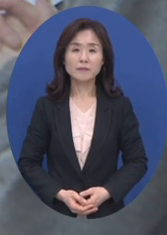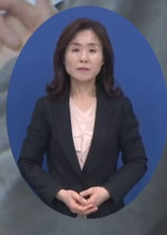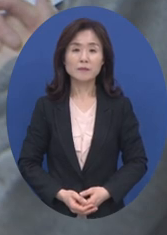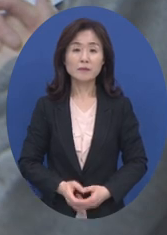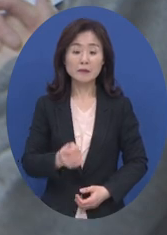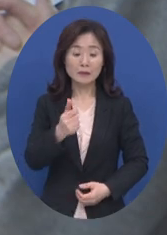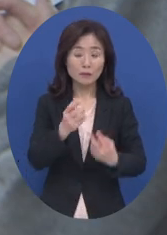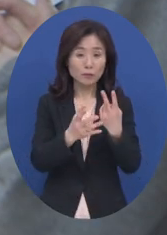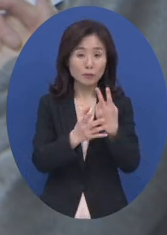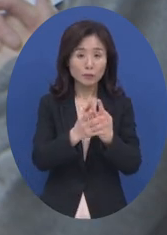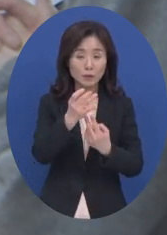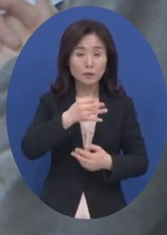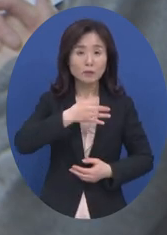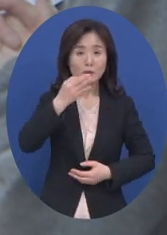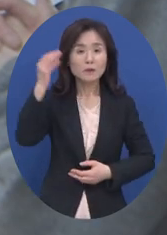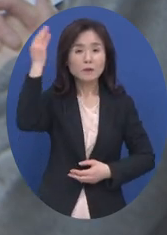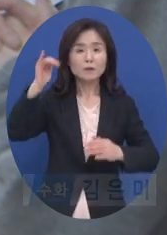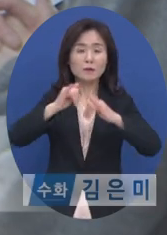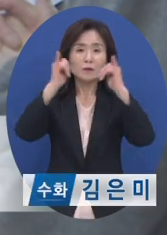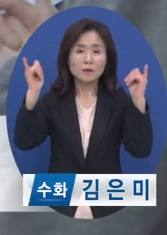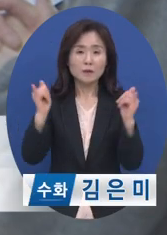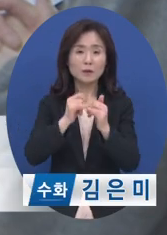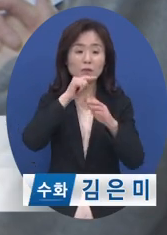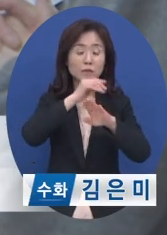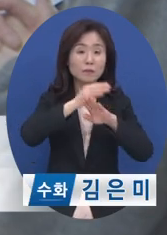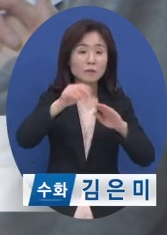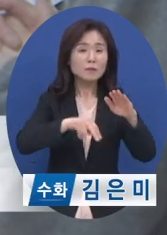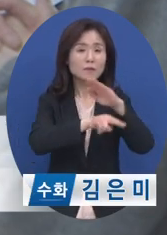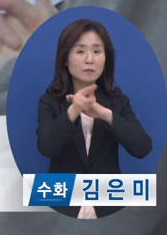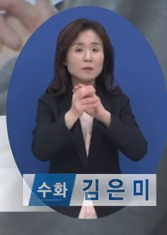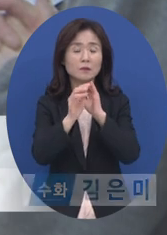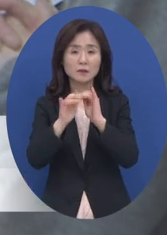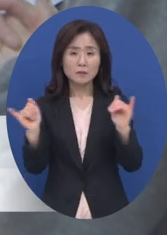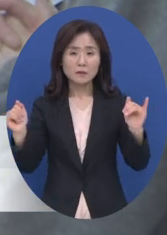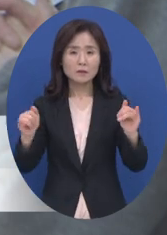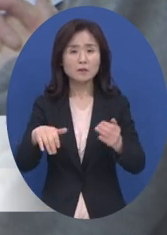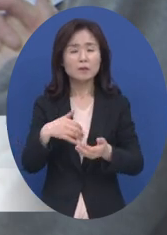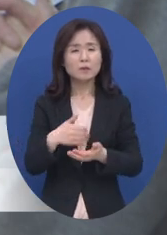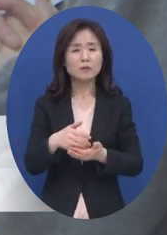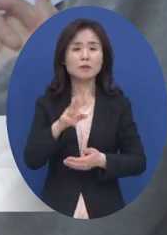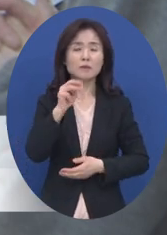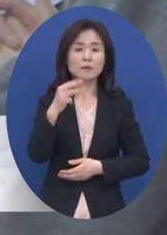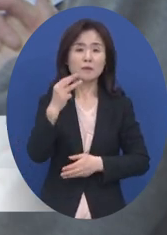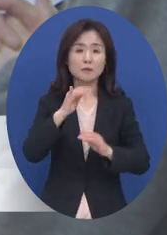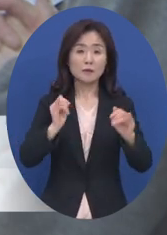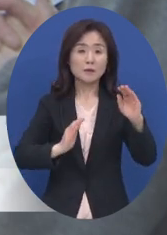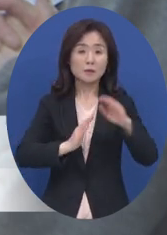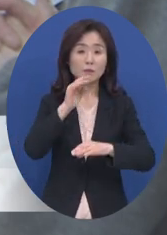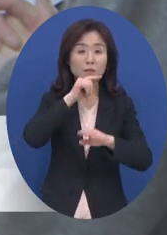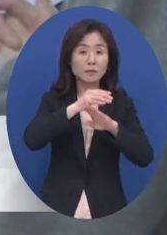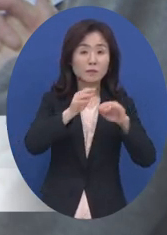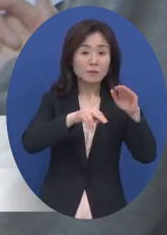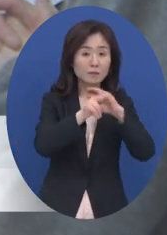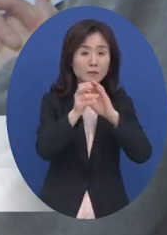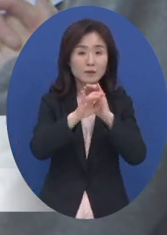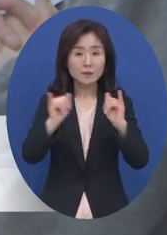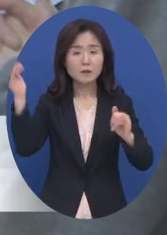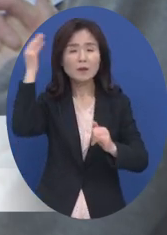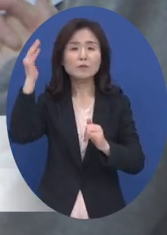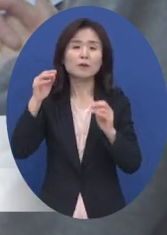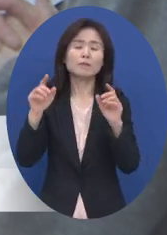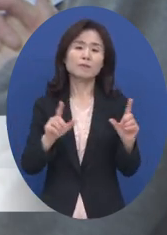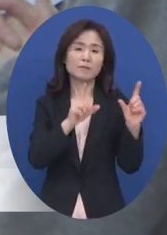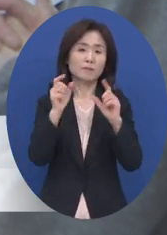작은 통일이 라고 불리는 우리 사회 북한이탈주민 어느덧 3만 3천여명이 넘는 북한 이탈 주민이 나만의 머물고